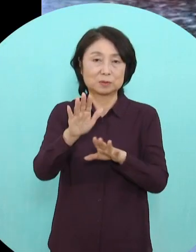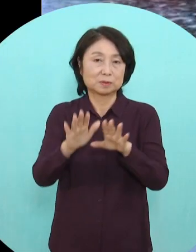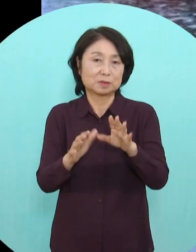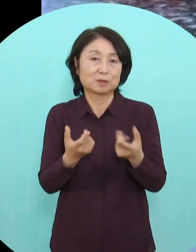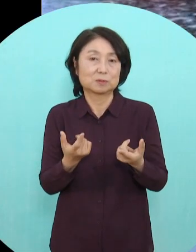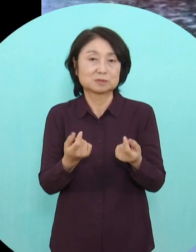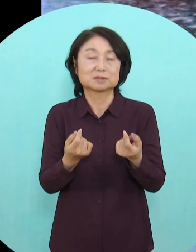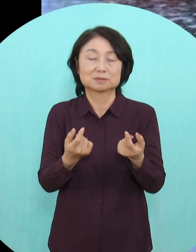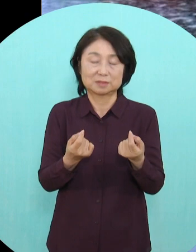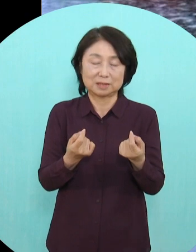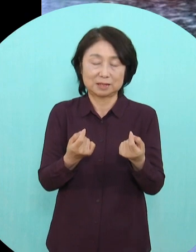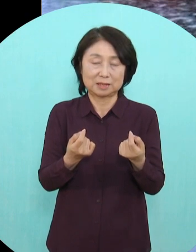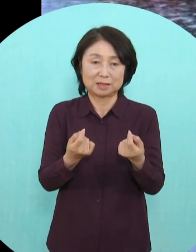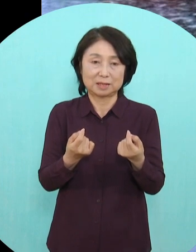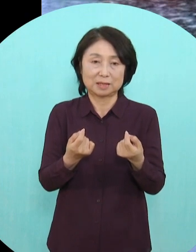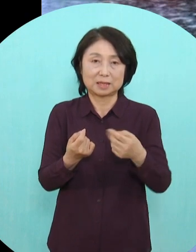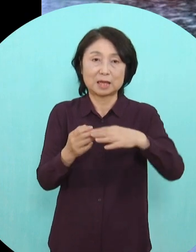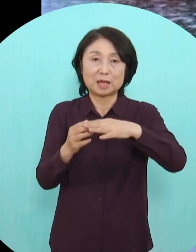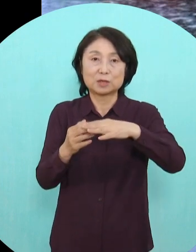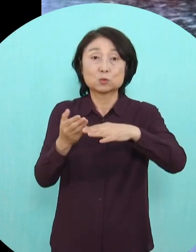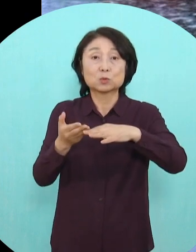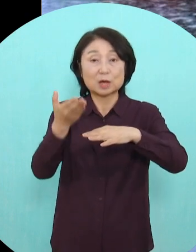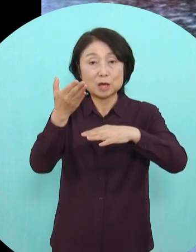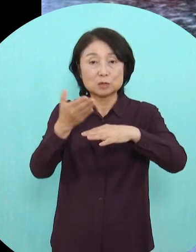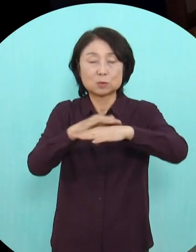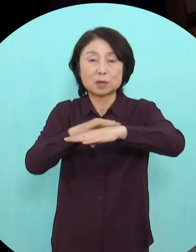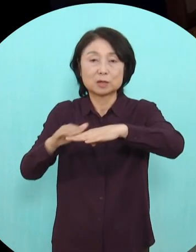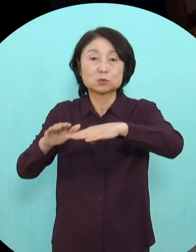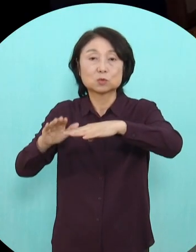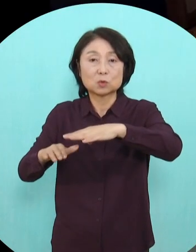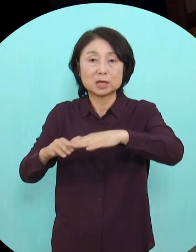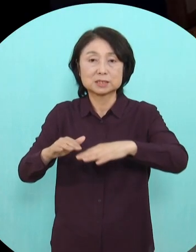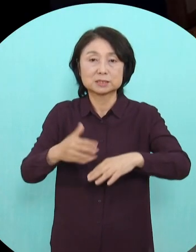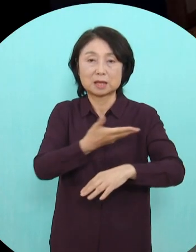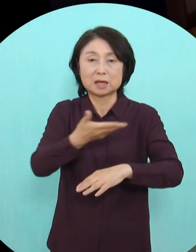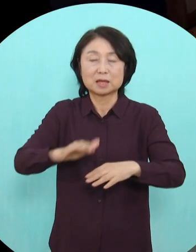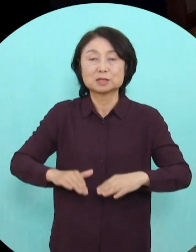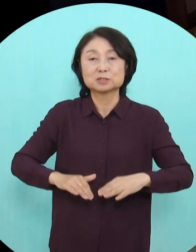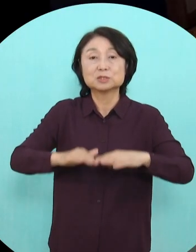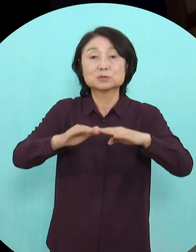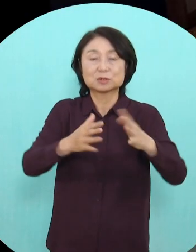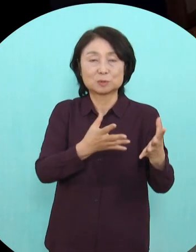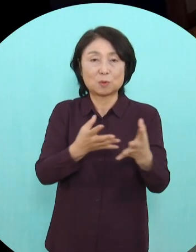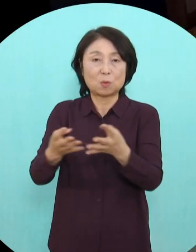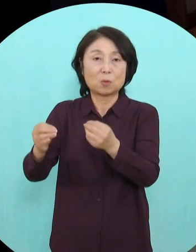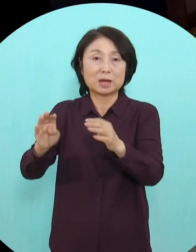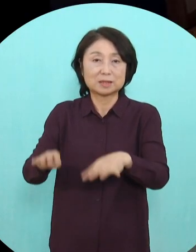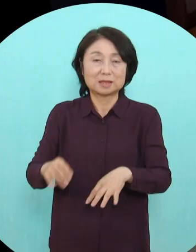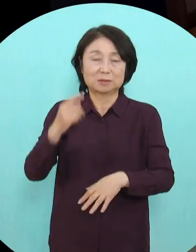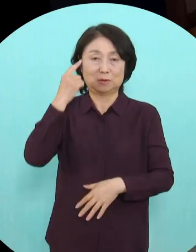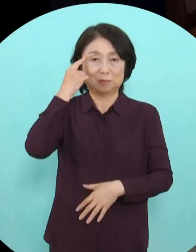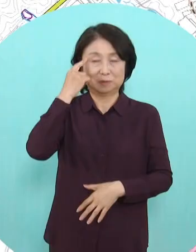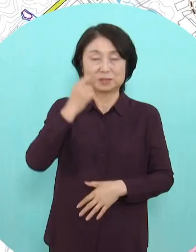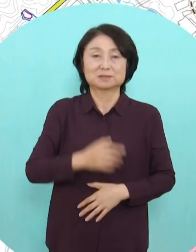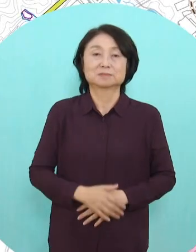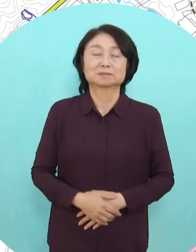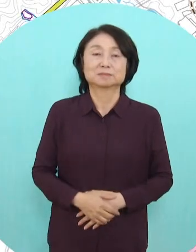込んできてますね。 そうですね、床下浸水、床上浸水したところも多かったと思います。うん、